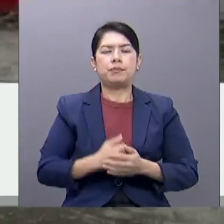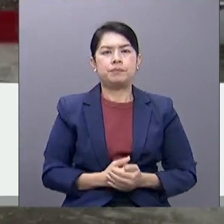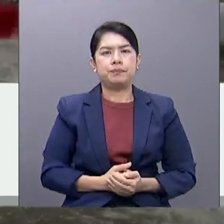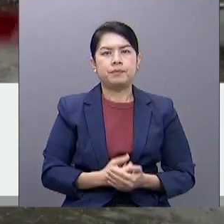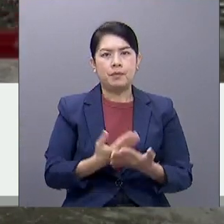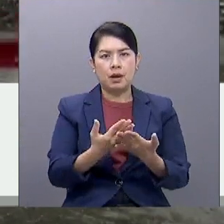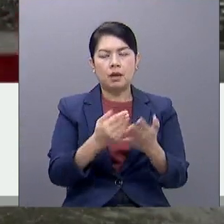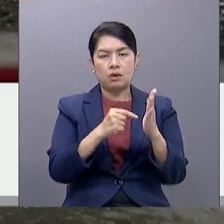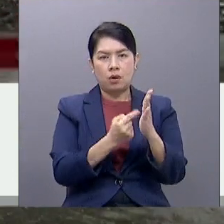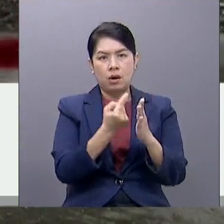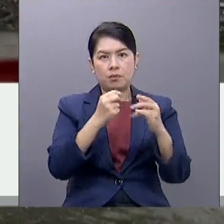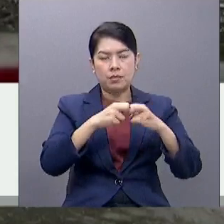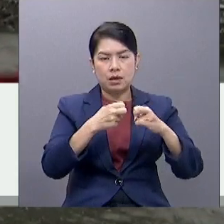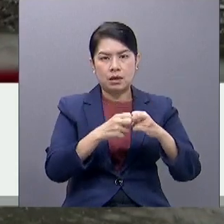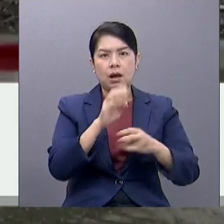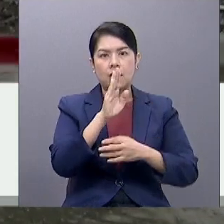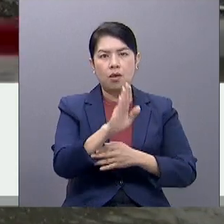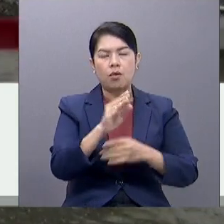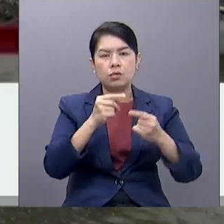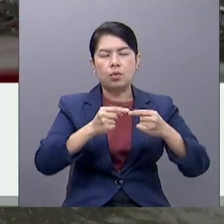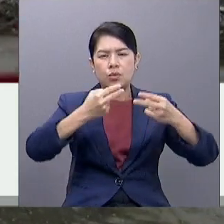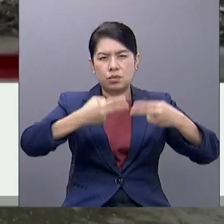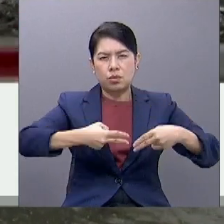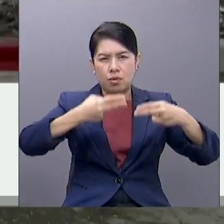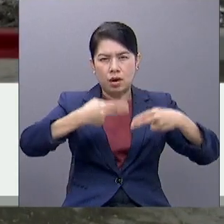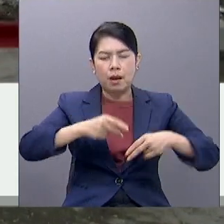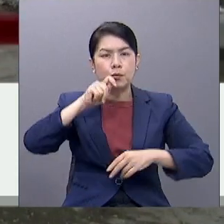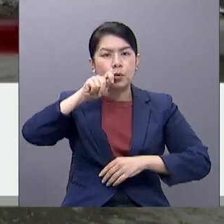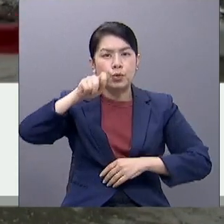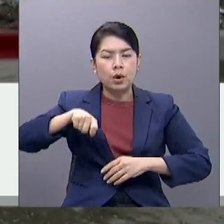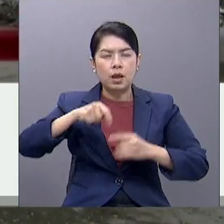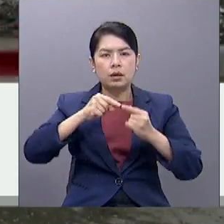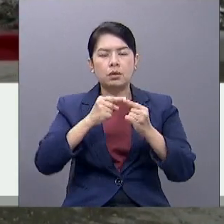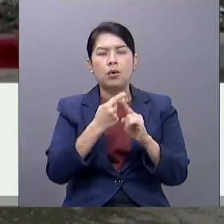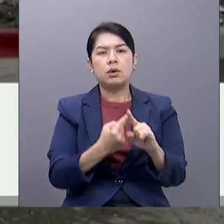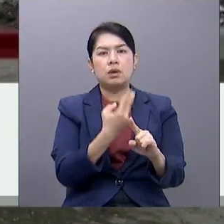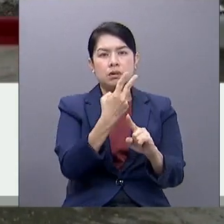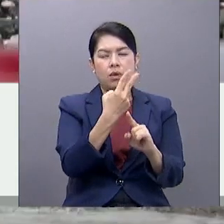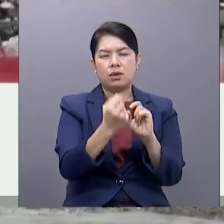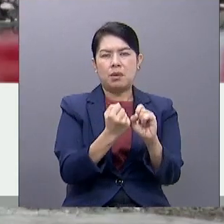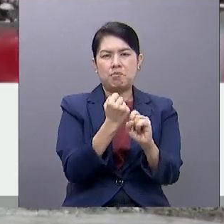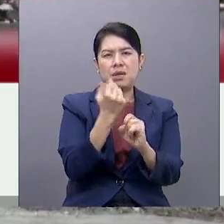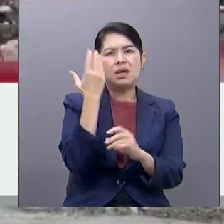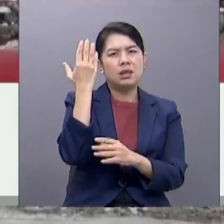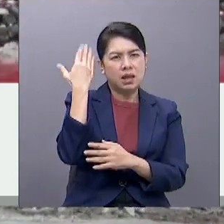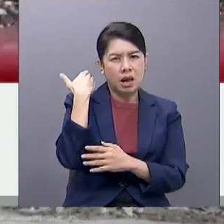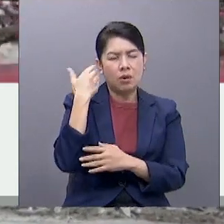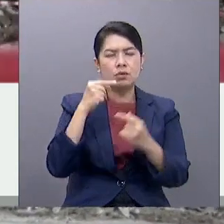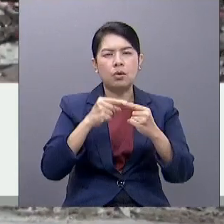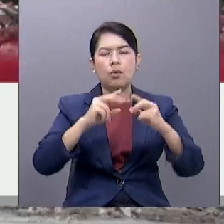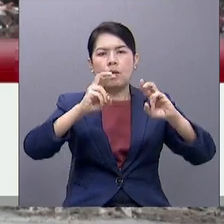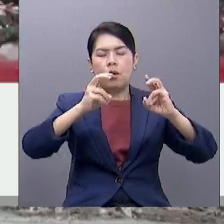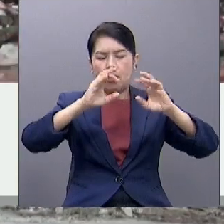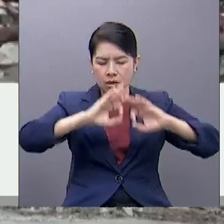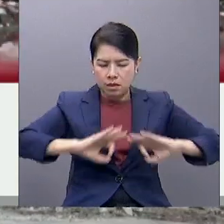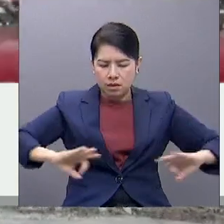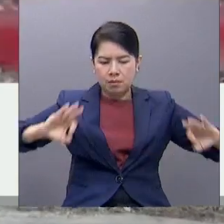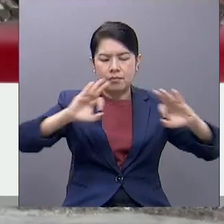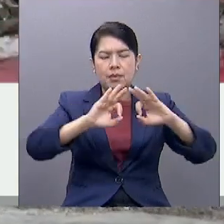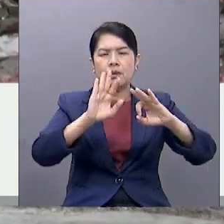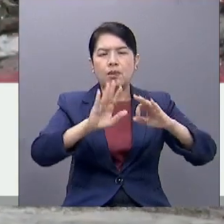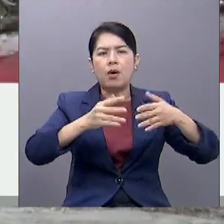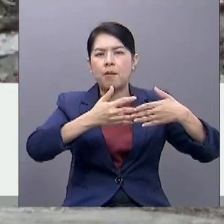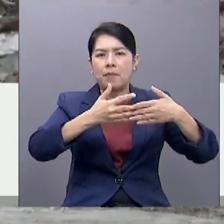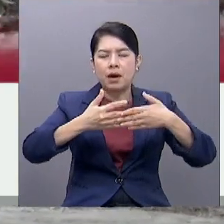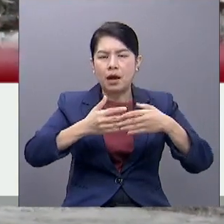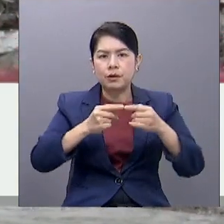นับตั้งแต่สงครามยูเครนเริ่มขึ้นเมื่อเดือนกุมภาพันธ์2ปีก่อนประเด็นหนึ่งที่ถือว่าเป็นเงื่อนไขสำคัญของสหรัฐในการสนับสนุนอาวุ